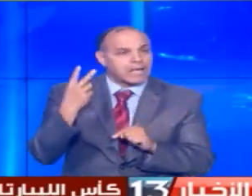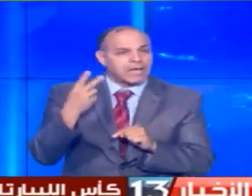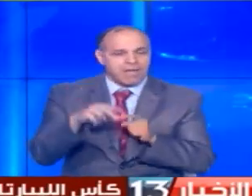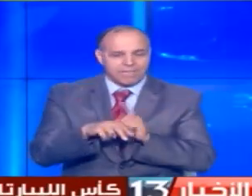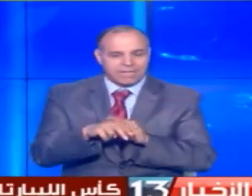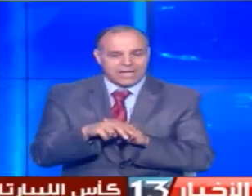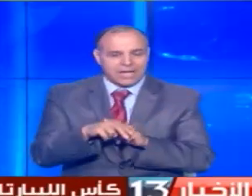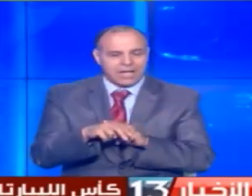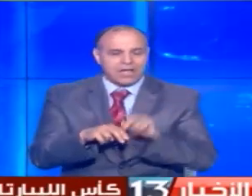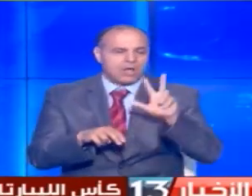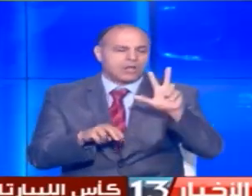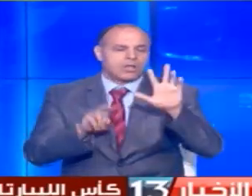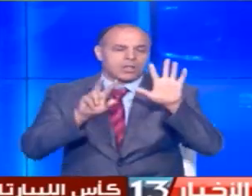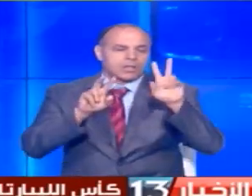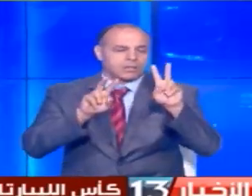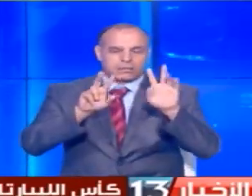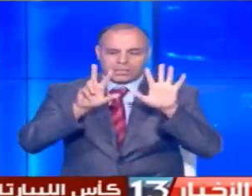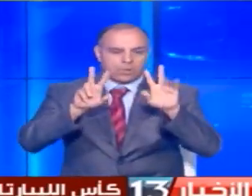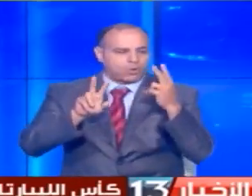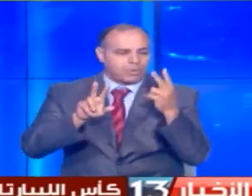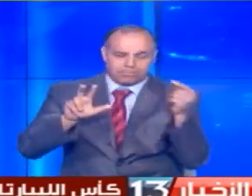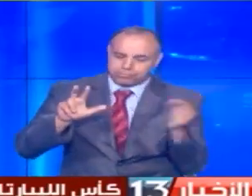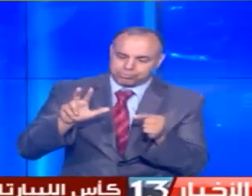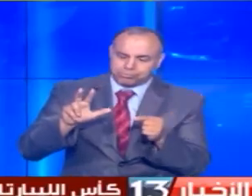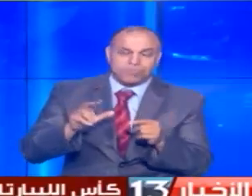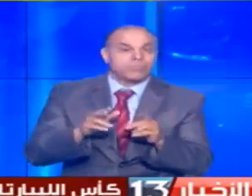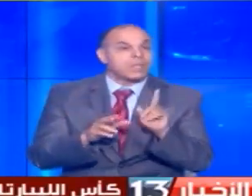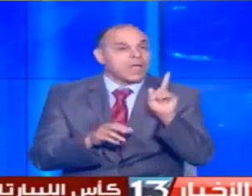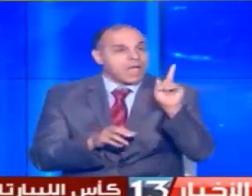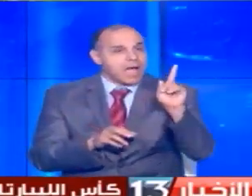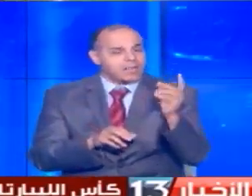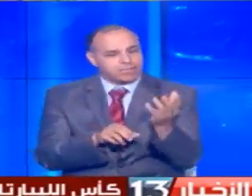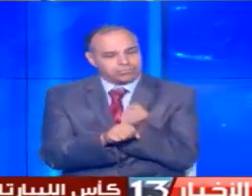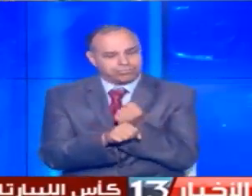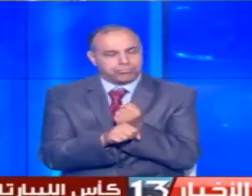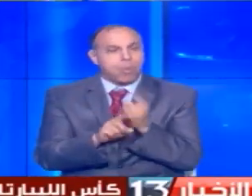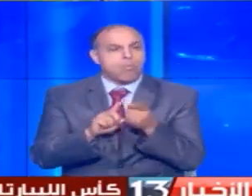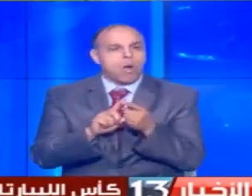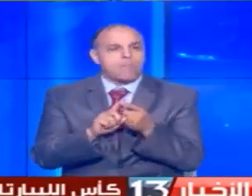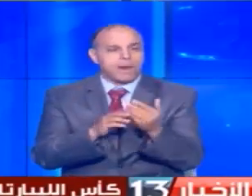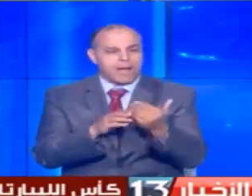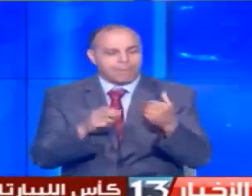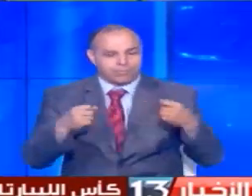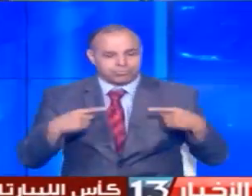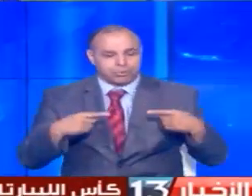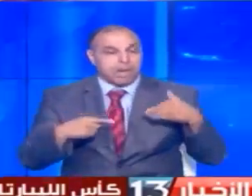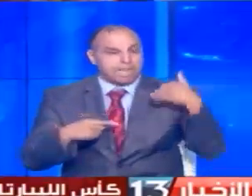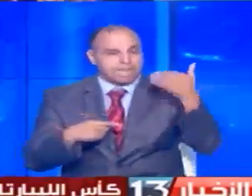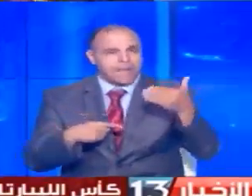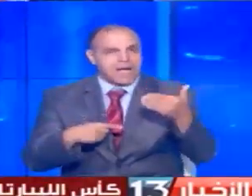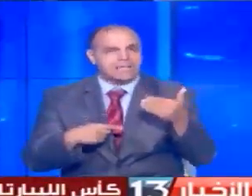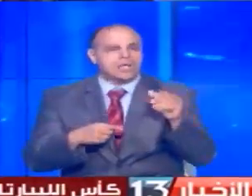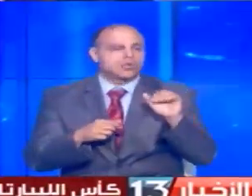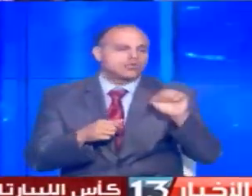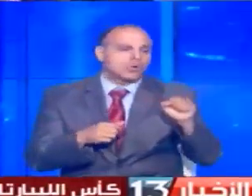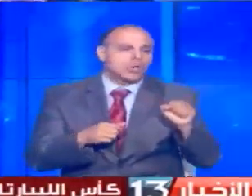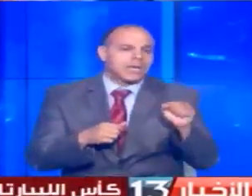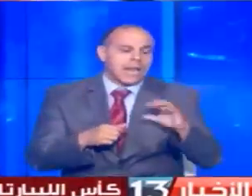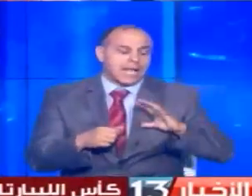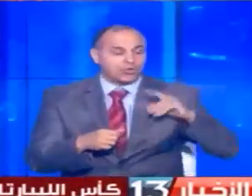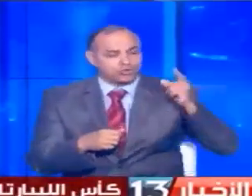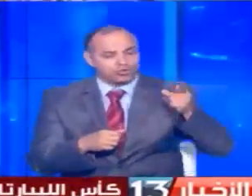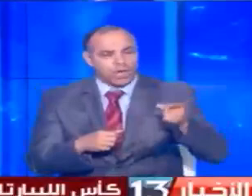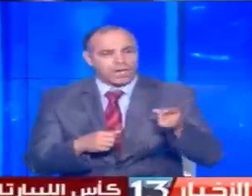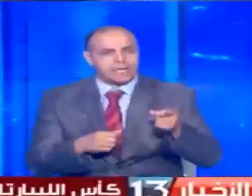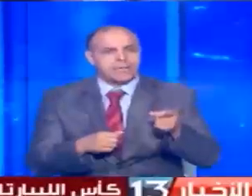الدقيقة 82، ليحقق البوكا بهذه النتيجة انتصارا مهما قبل المواجهة المحلية بالسوبر كلاسيكو الأحد القادم